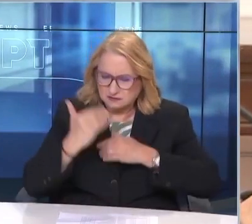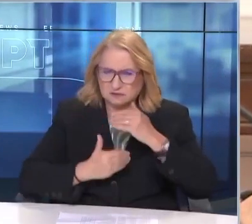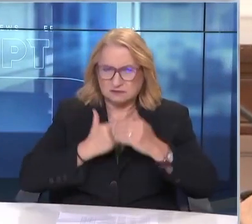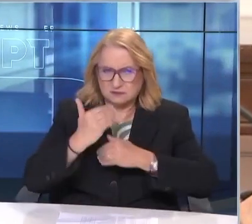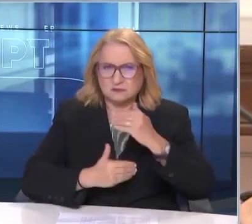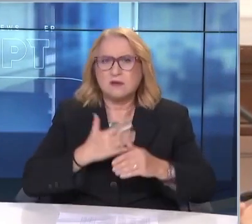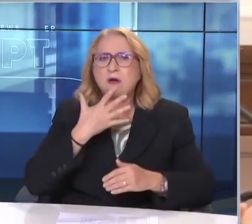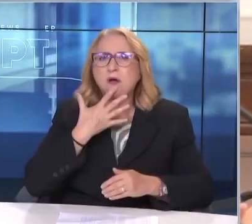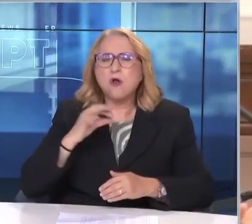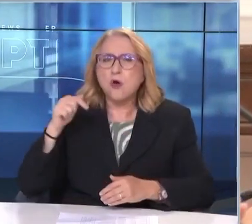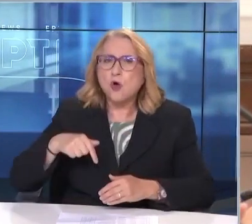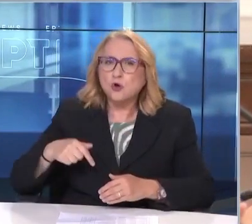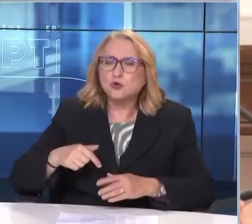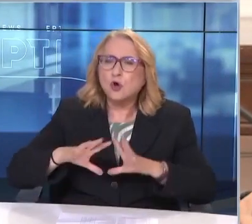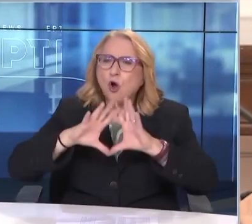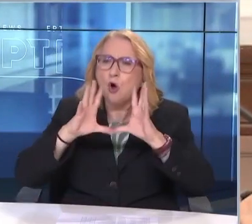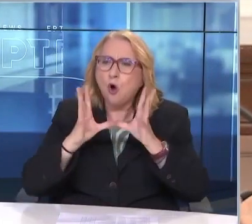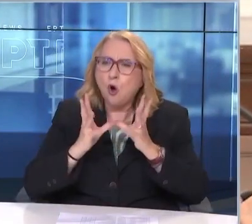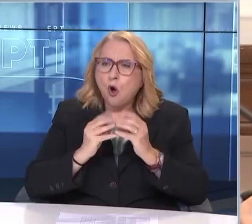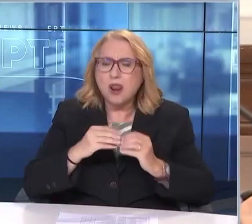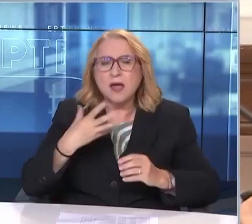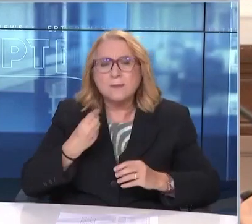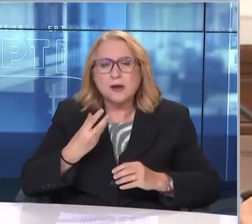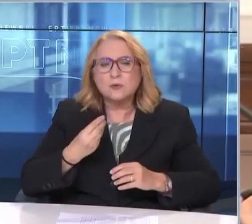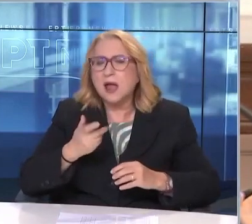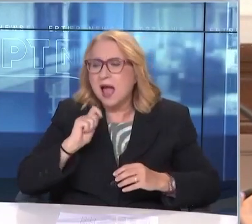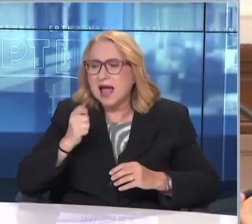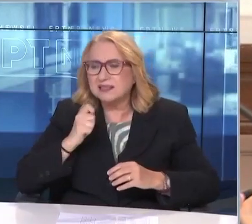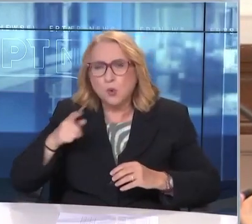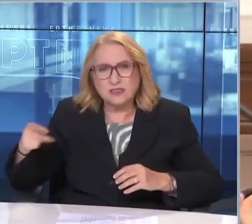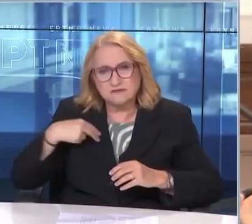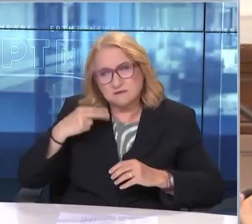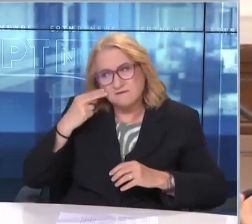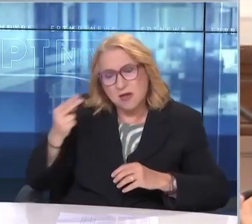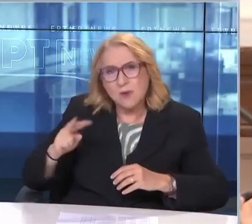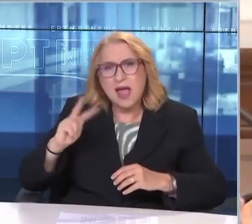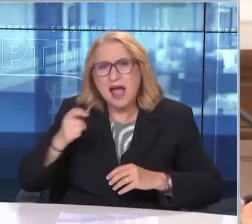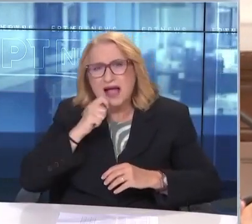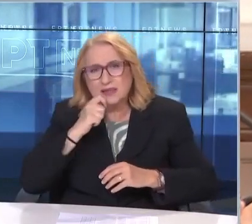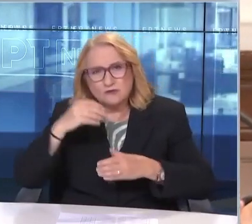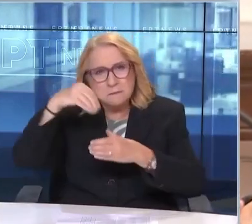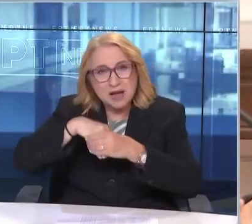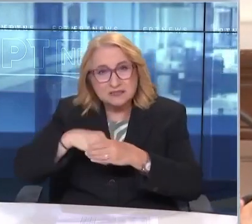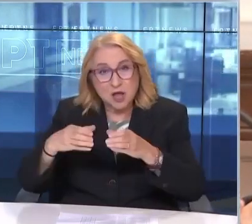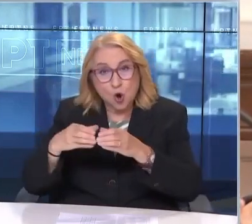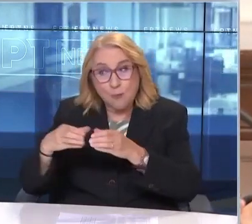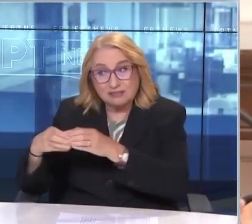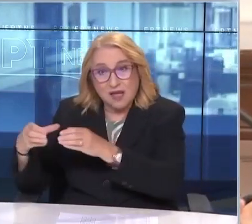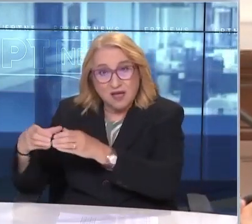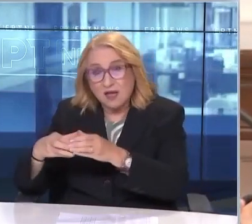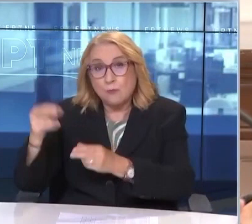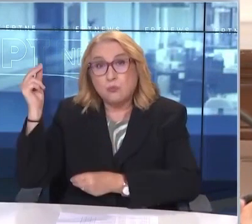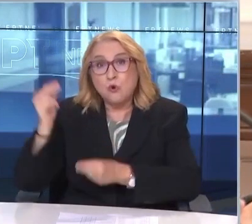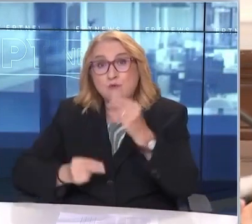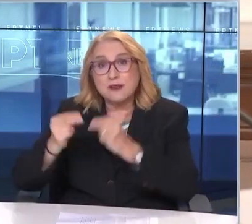ότι καθρεφτίζεται και στα εσωκομματικά αδιέξοδα της αντιπολίτευσης. Έχουμε λοιπόν την ευκαιρία να στραφούμε ακόμα πιο δυναμικά